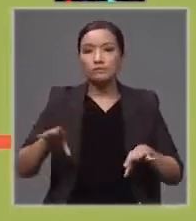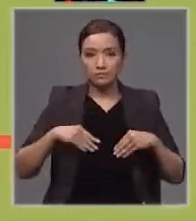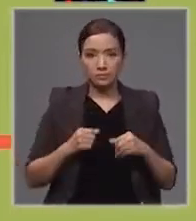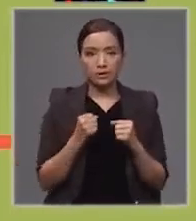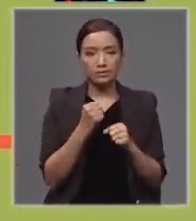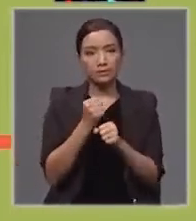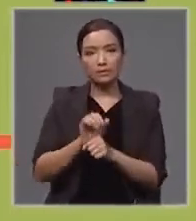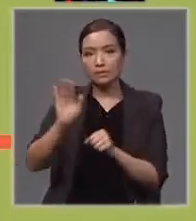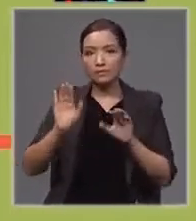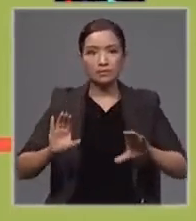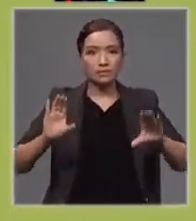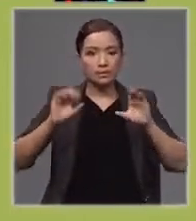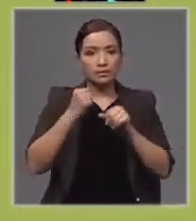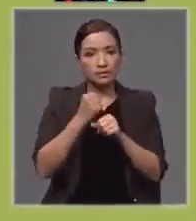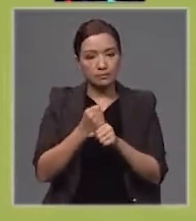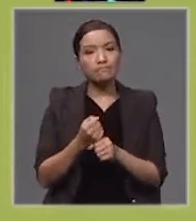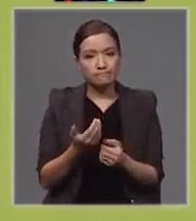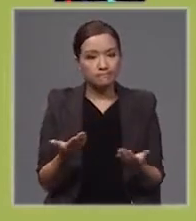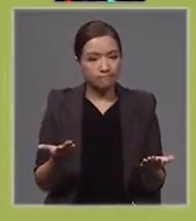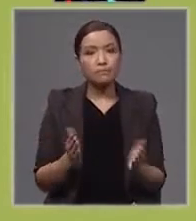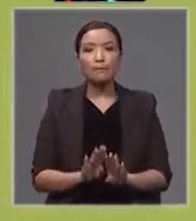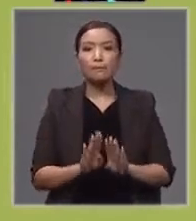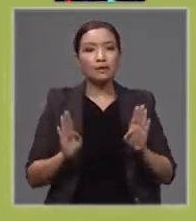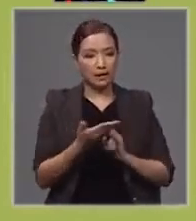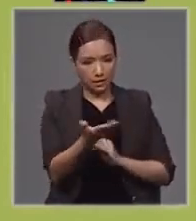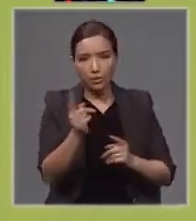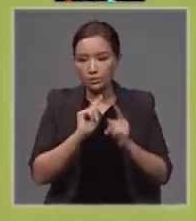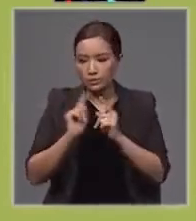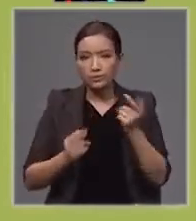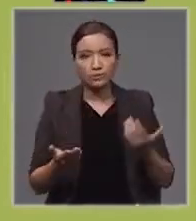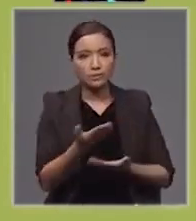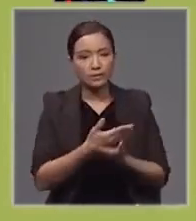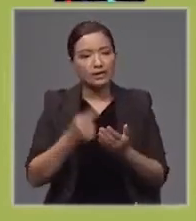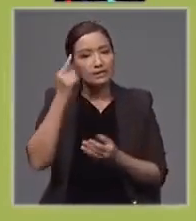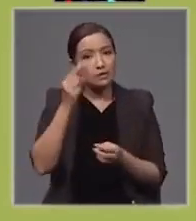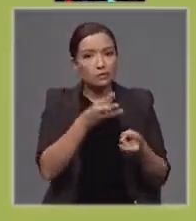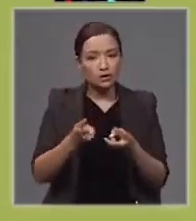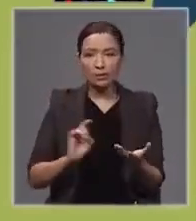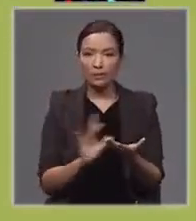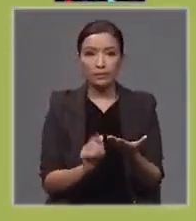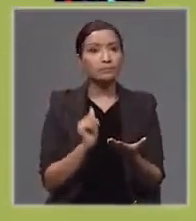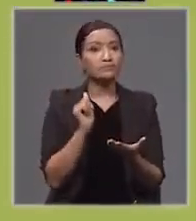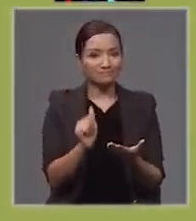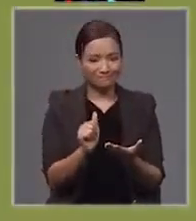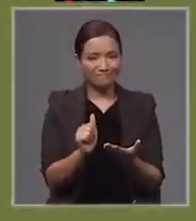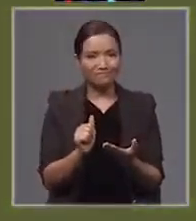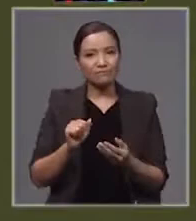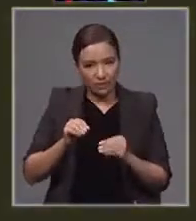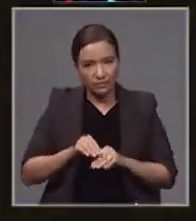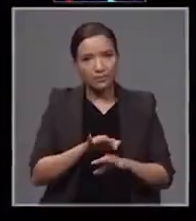ามของภาครัฐในการสร้างพื้นที่เพื่อการพูดคุยและเป็นการหาทางออกที่มีประสิทธิภาพอย่างทั่วถึ